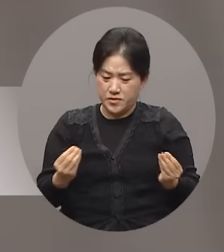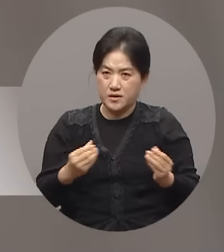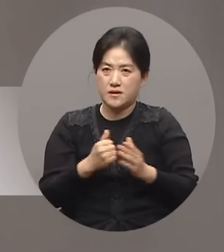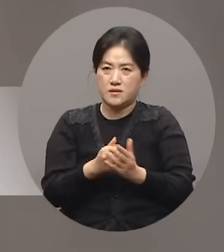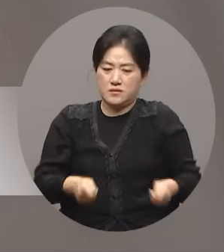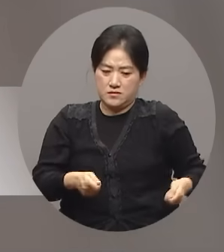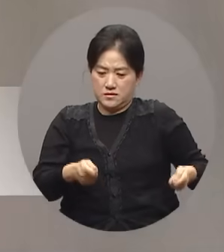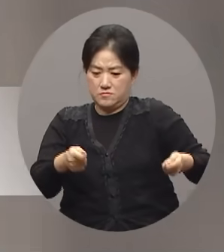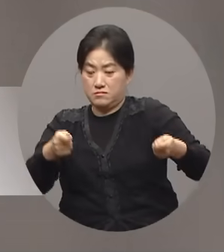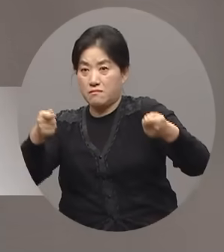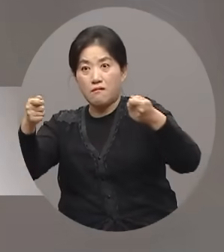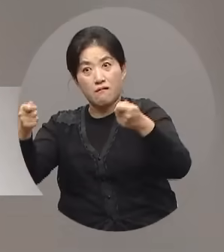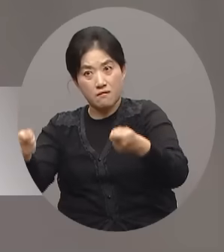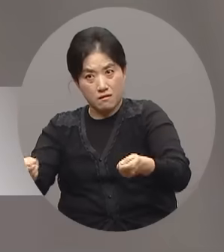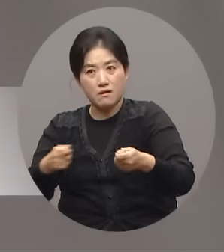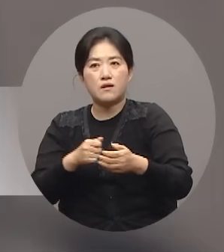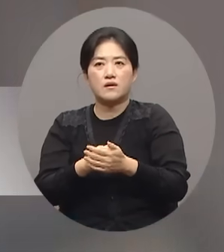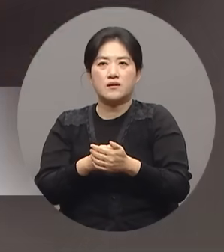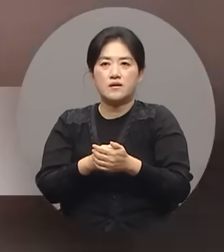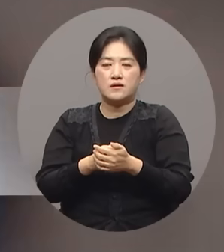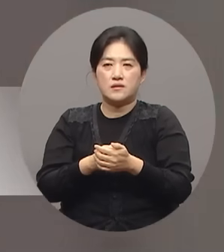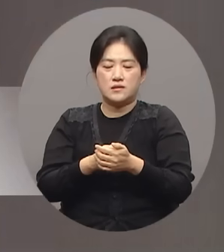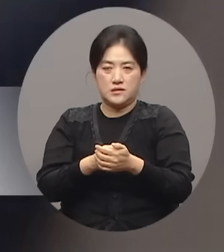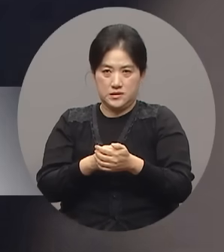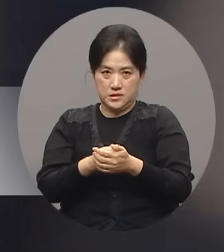것이 옮겨져서 버스를